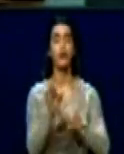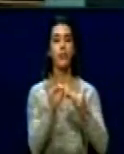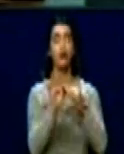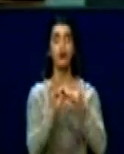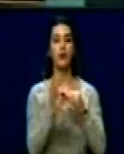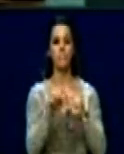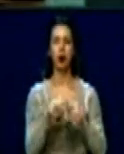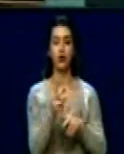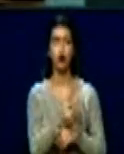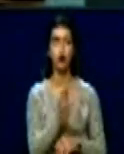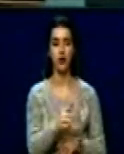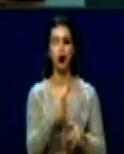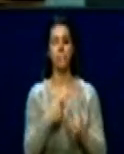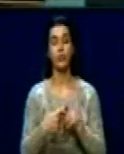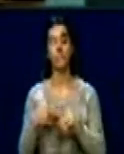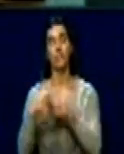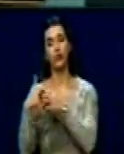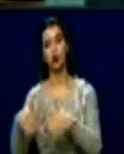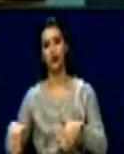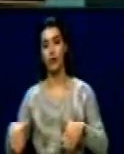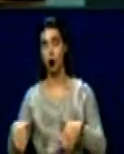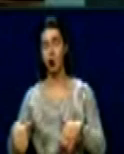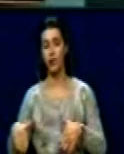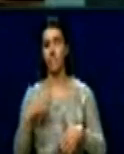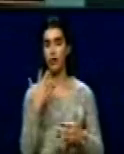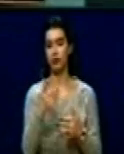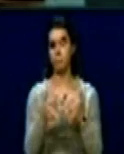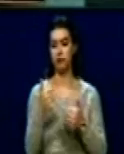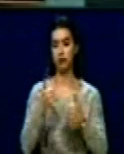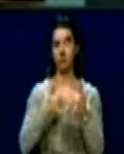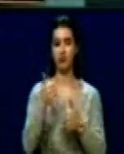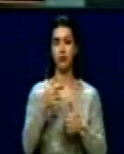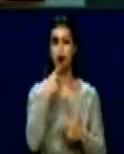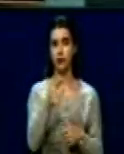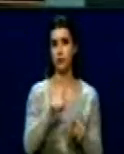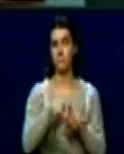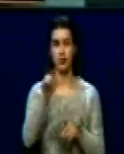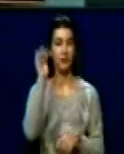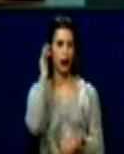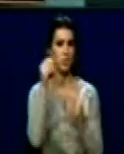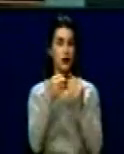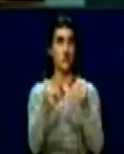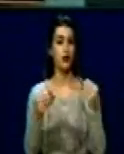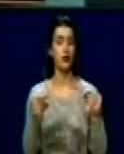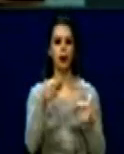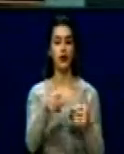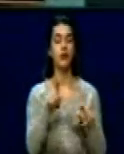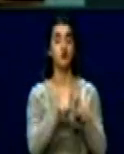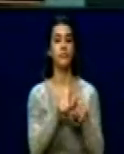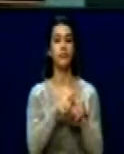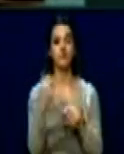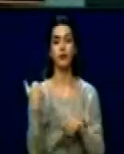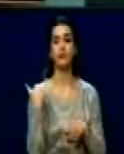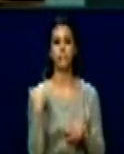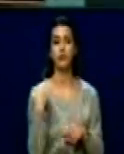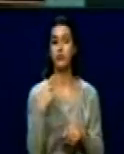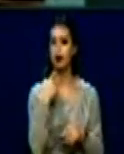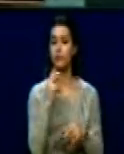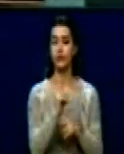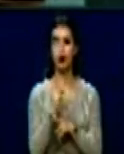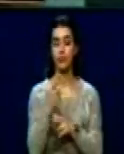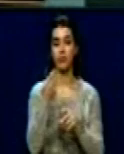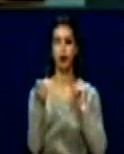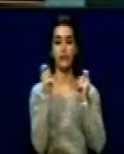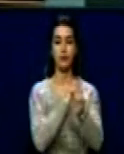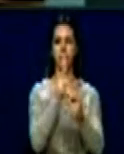tyrave vendore dhe tyrave doganore. Që automatikisht, pra se dhe që tha edhe ministri, kjo e dërgon një sinjal se do të kemi ndryshim të